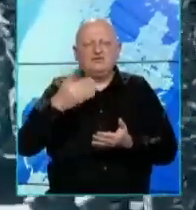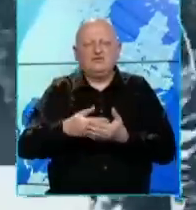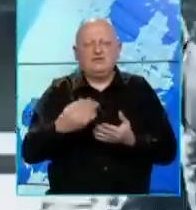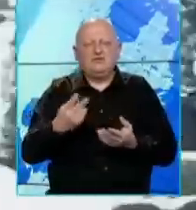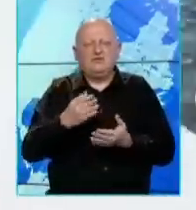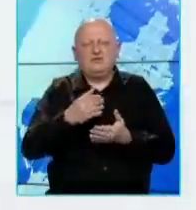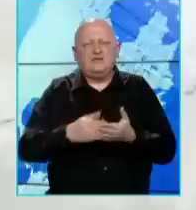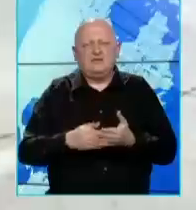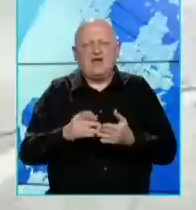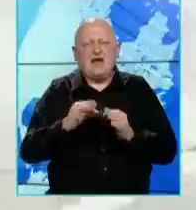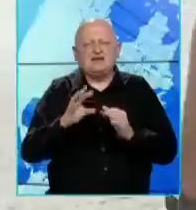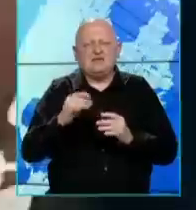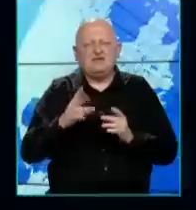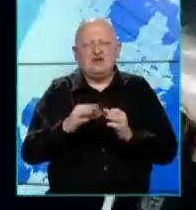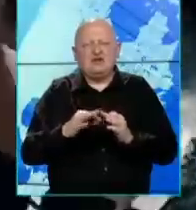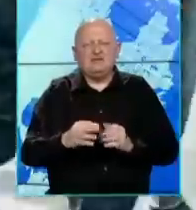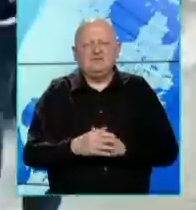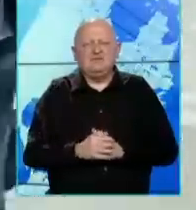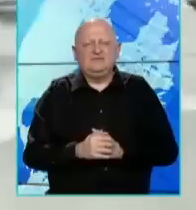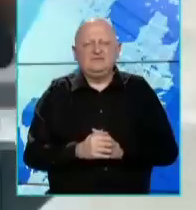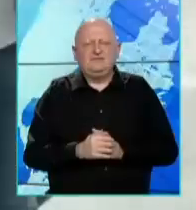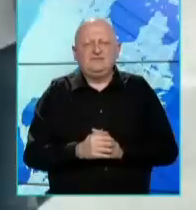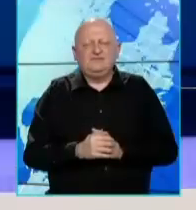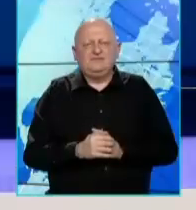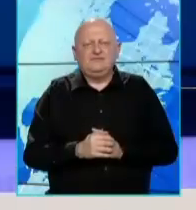priznatom kao dijelu Azerbejdžana.